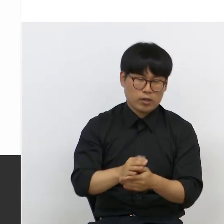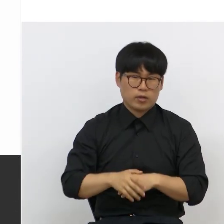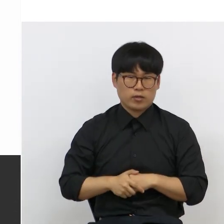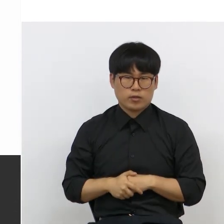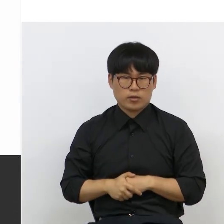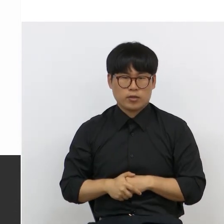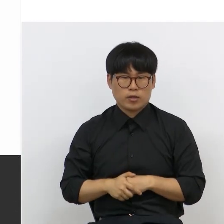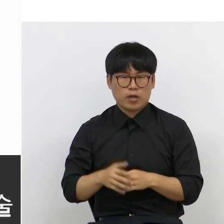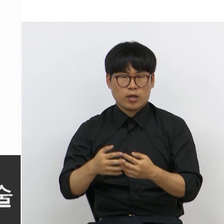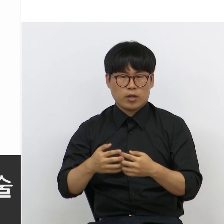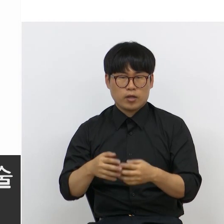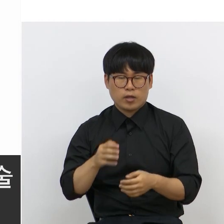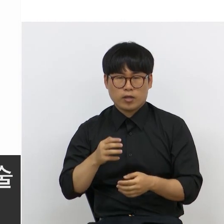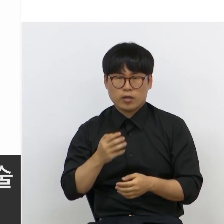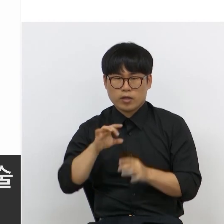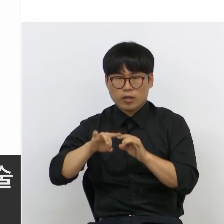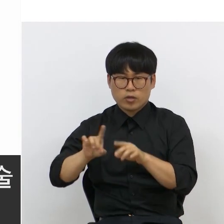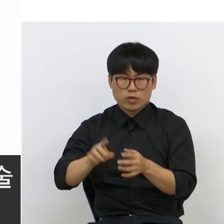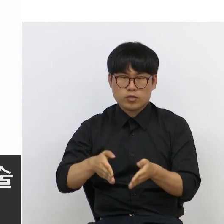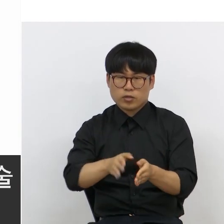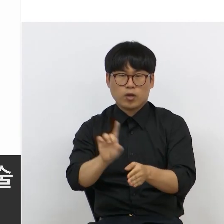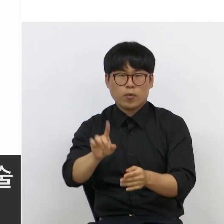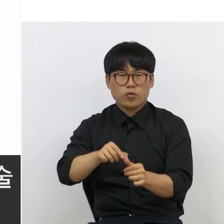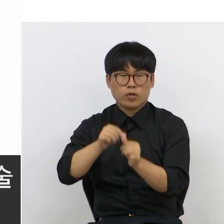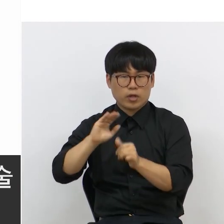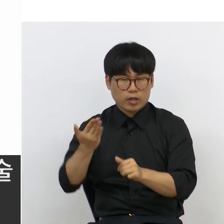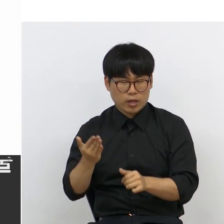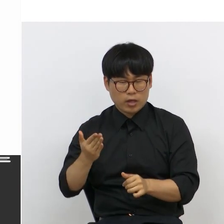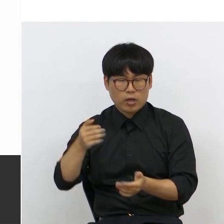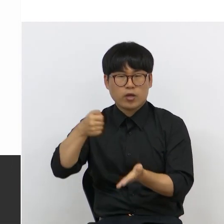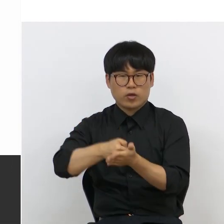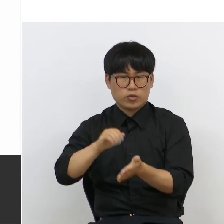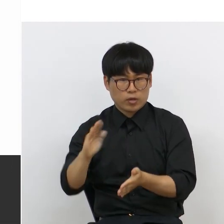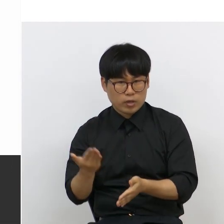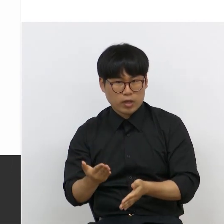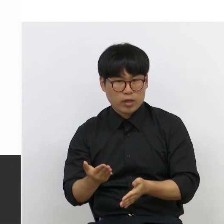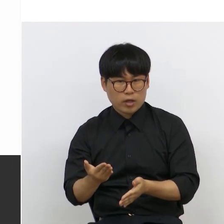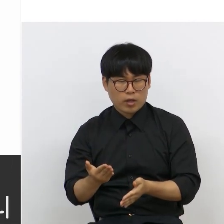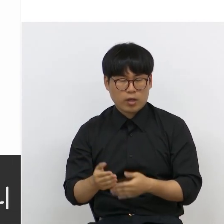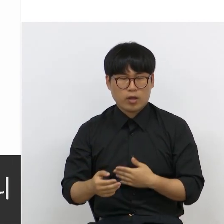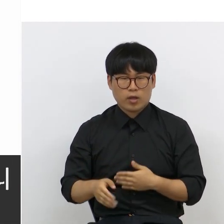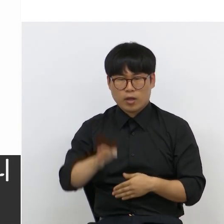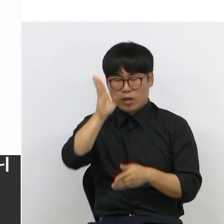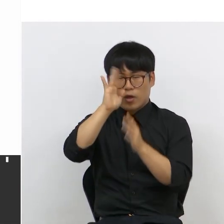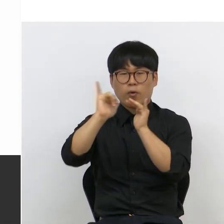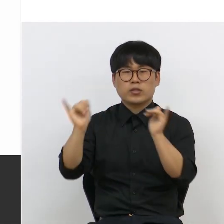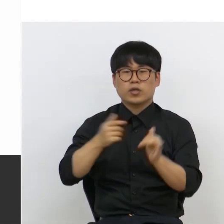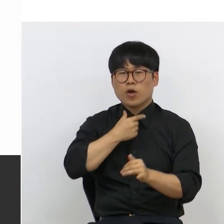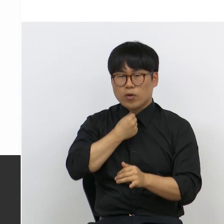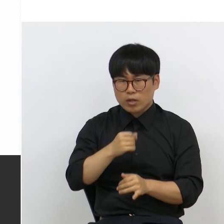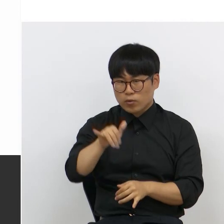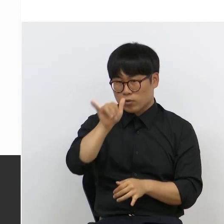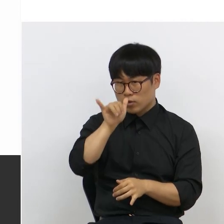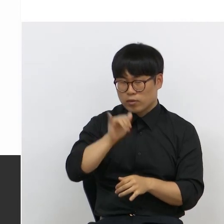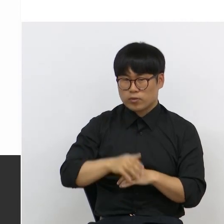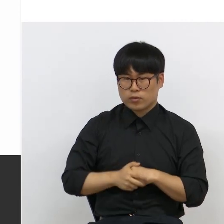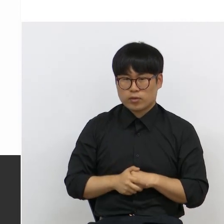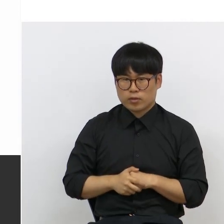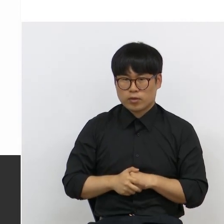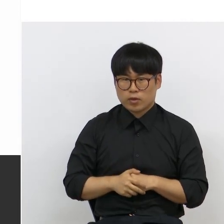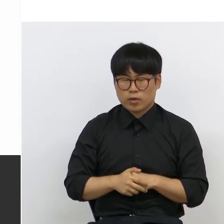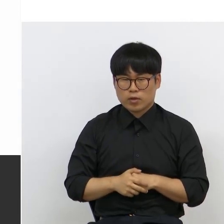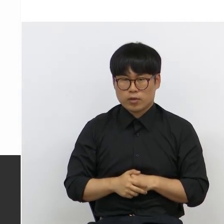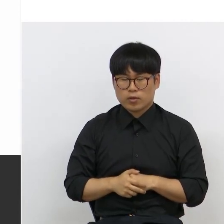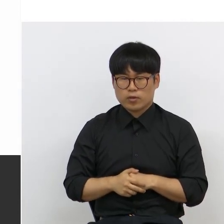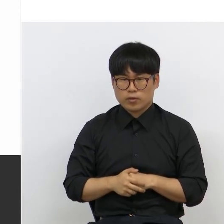전극을 뭘 선택해야 된다. 이런 식으로 선택을 하게 됩니다. 또 환자의 선호도도 있죠. 뭐 예를 들어 이제 이런 제품들을